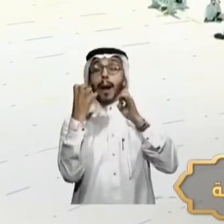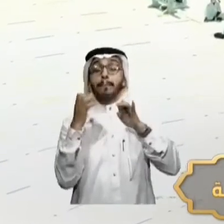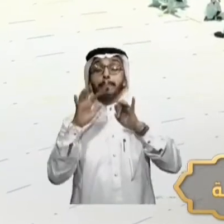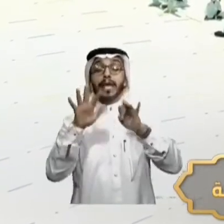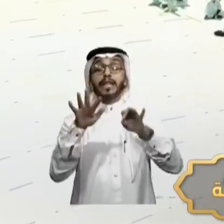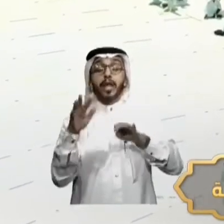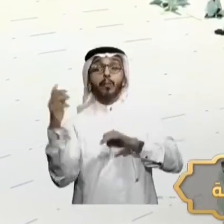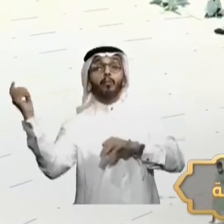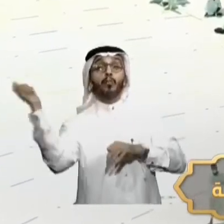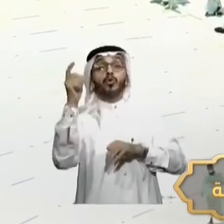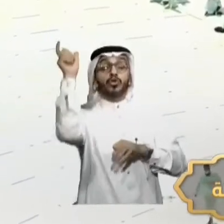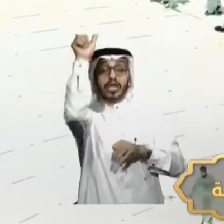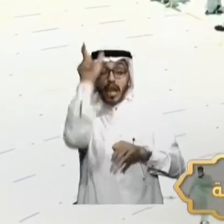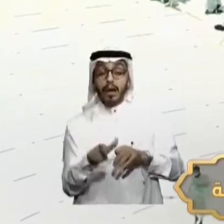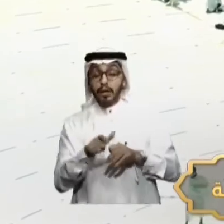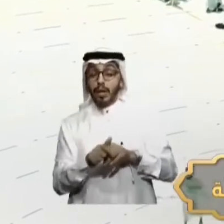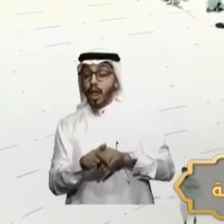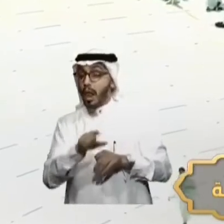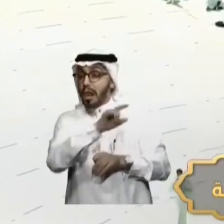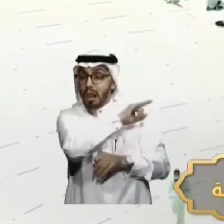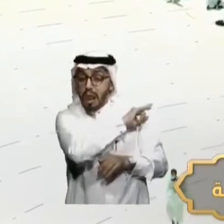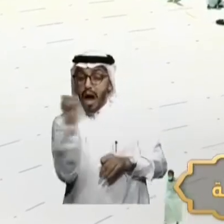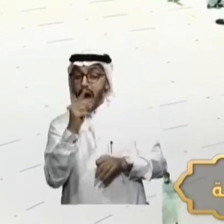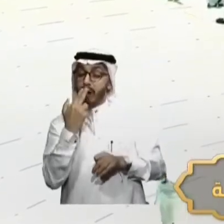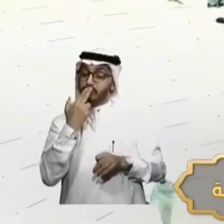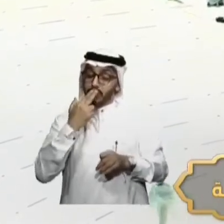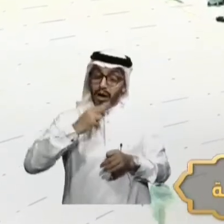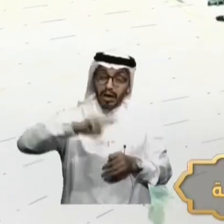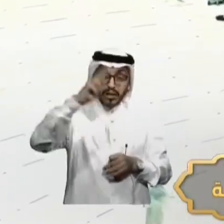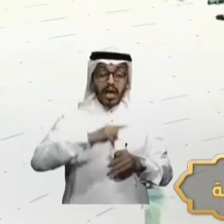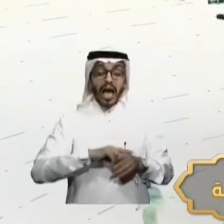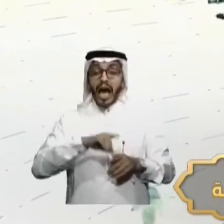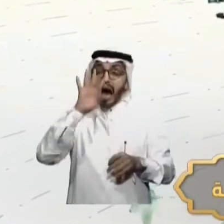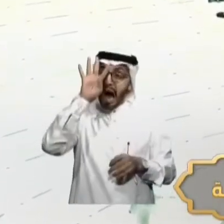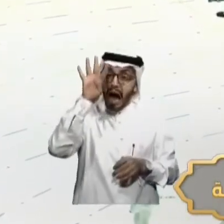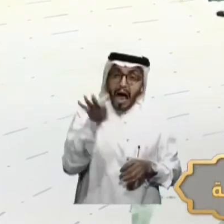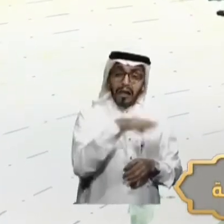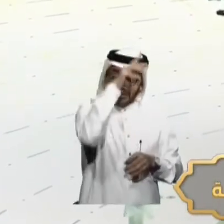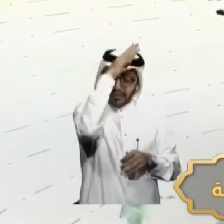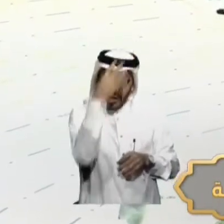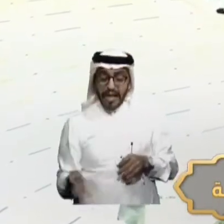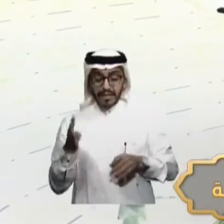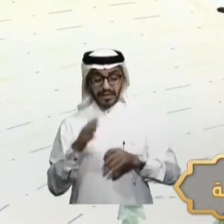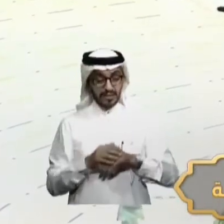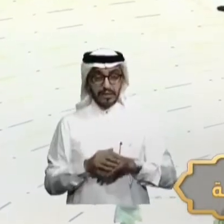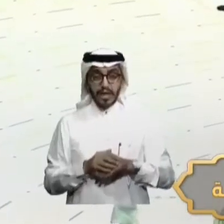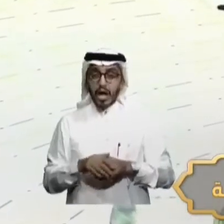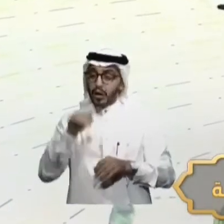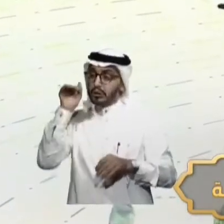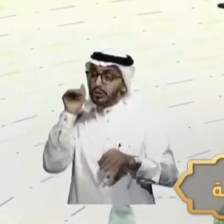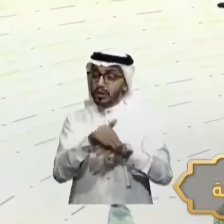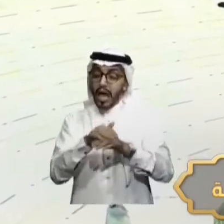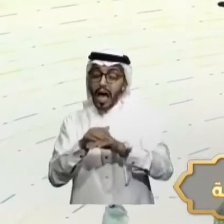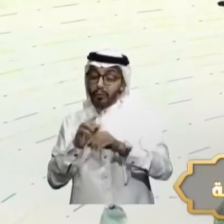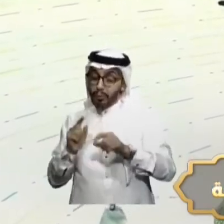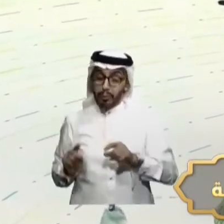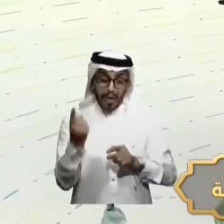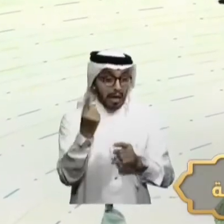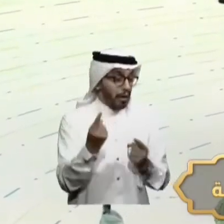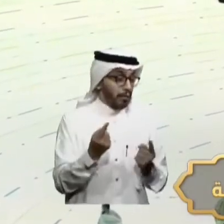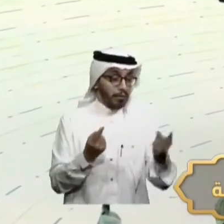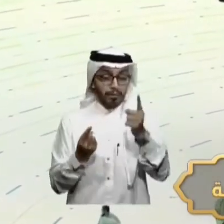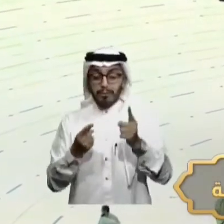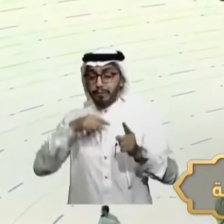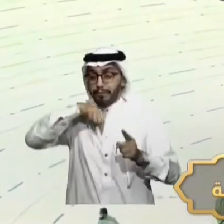مسلم لندين بأشد العبارات، ونستنكر أشد الاستنكار التطاول